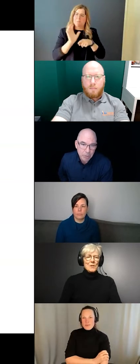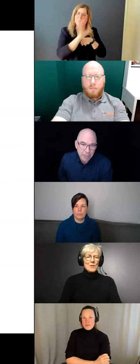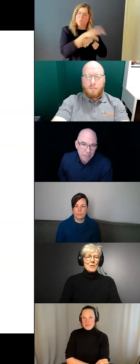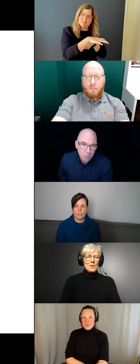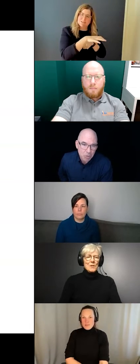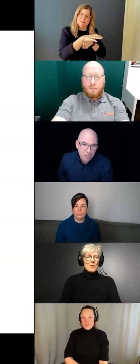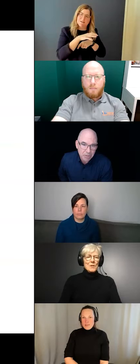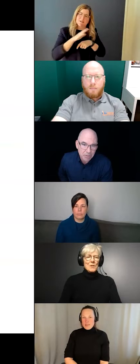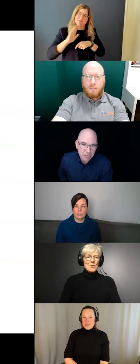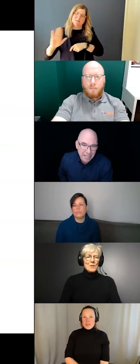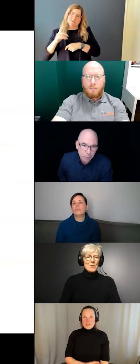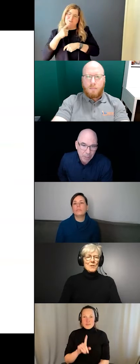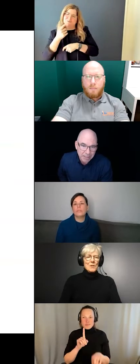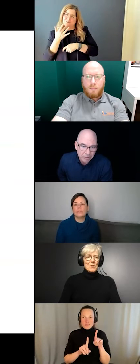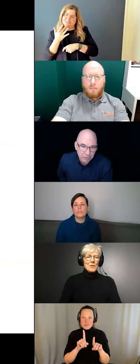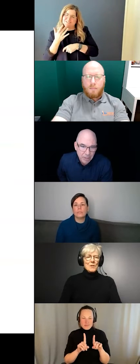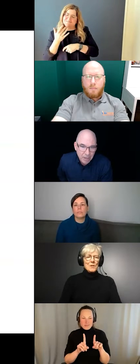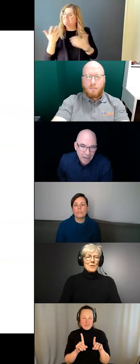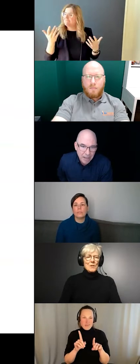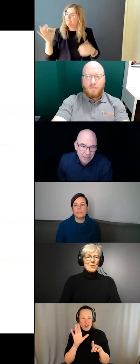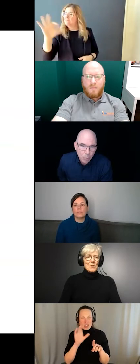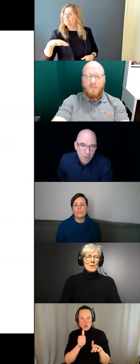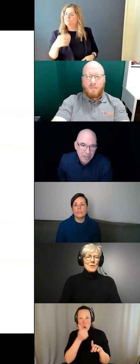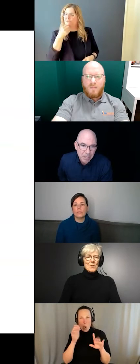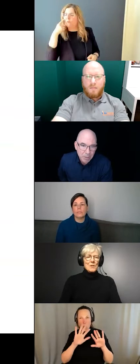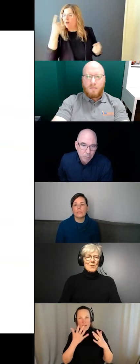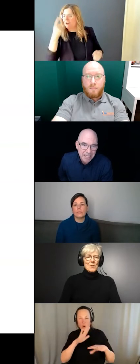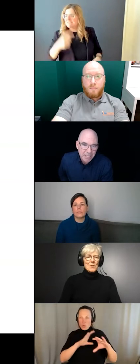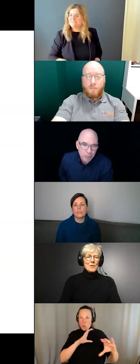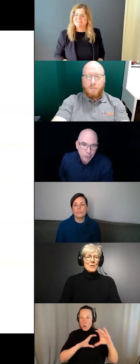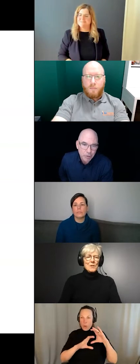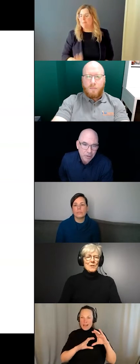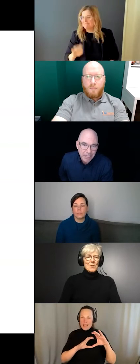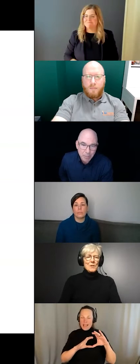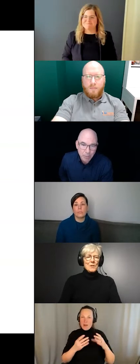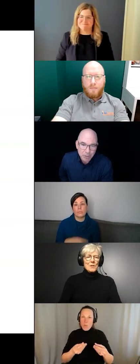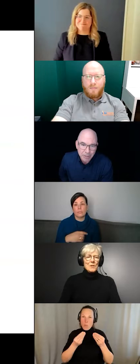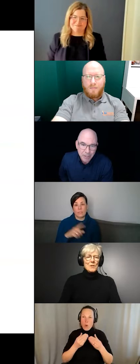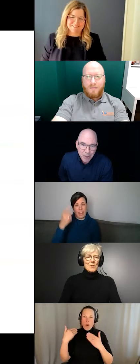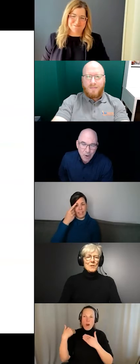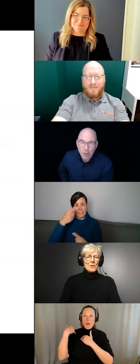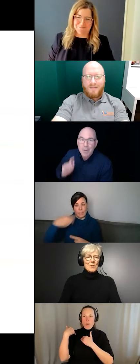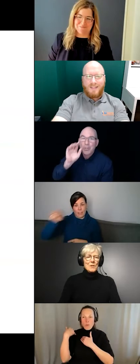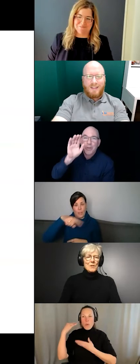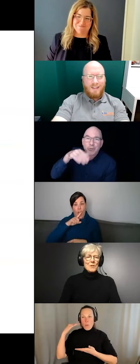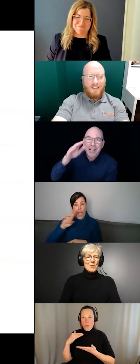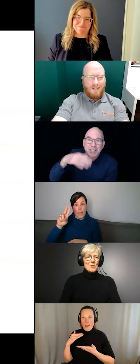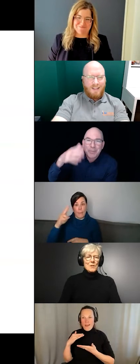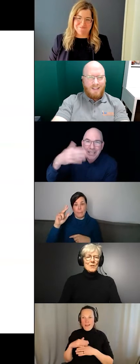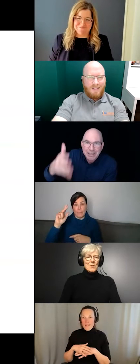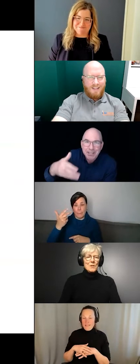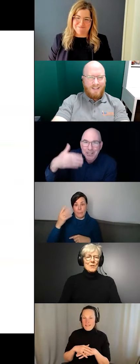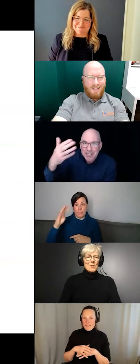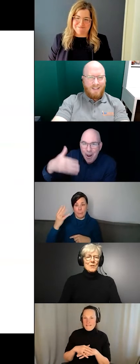Donc, quelqu'un avait mentionné une fois avant, pourquoi pas trouver une nouvelle façon de communiquer qui est moins oppressif? Et d'une certaine façon,